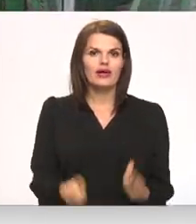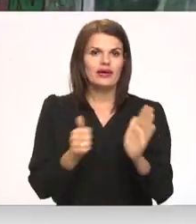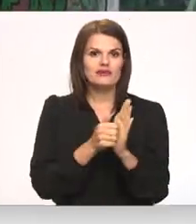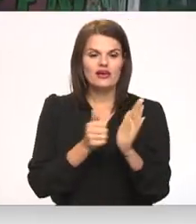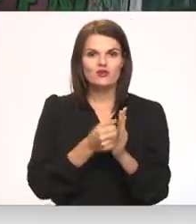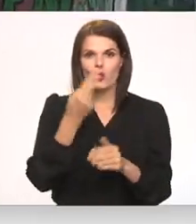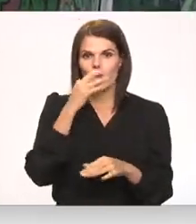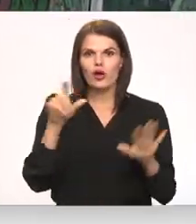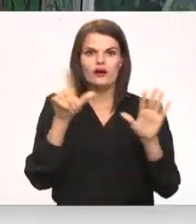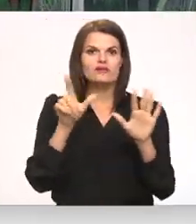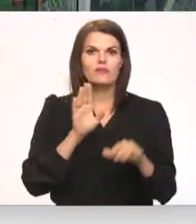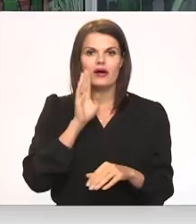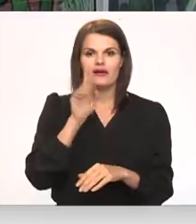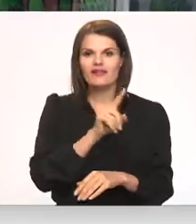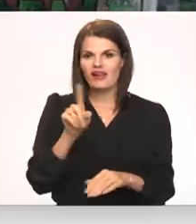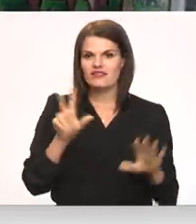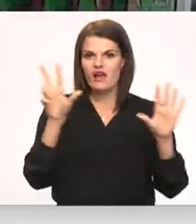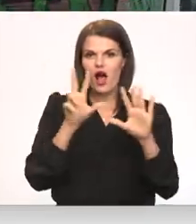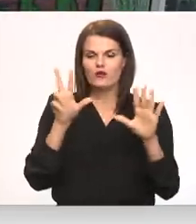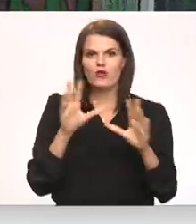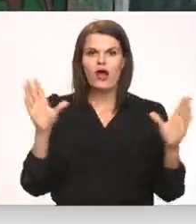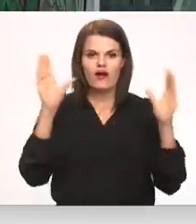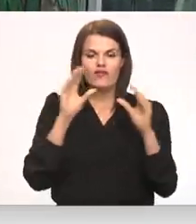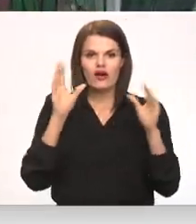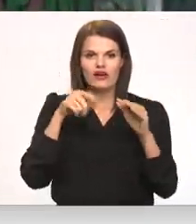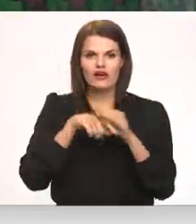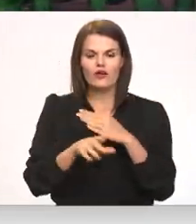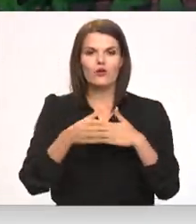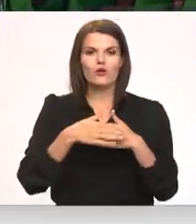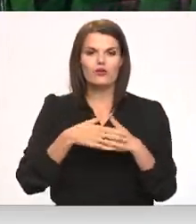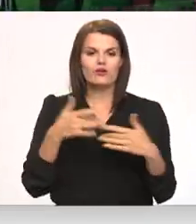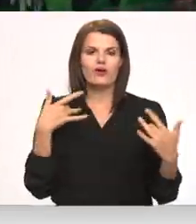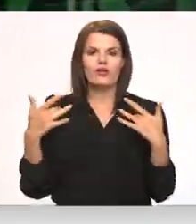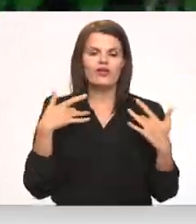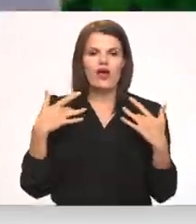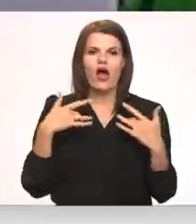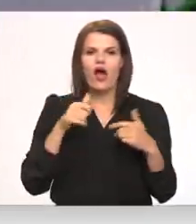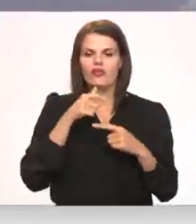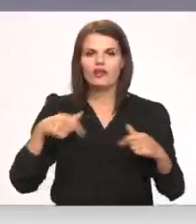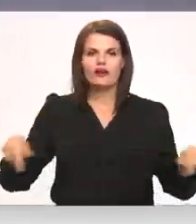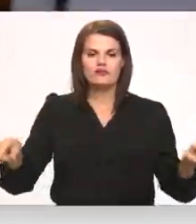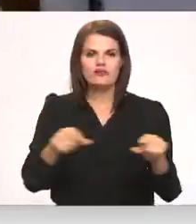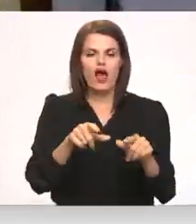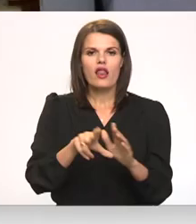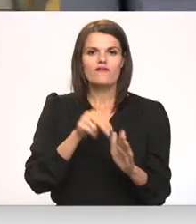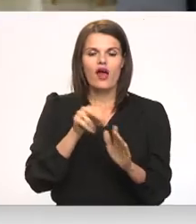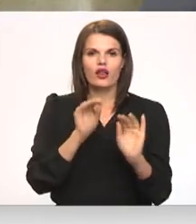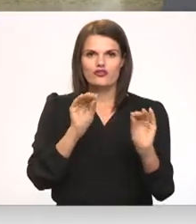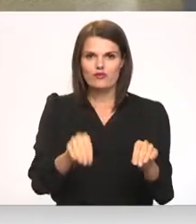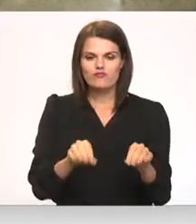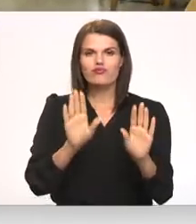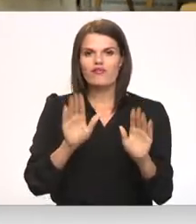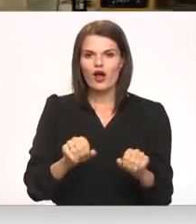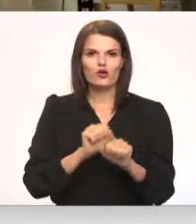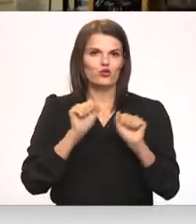no 7 rītā līdz pat 8 vakarā, ienākot pa durvīm teātra foijē ierīkotajā vēlēšanu iecirknī,